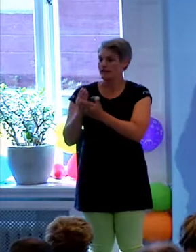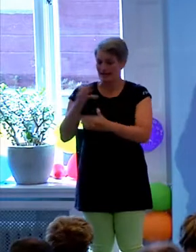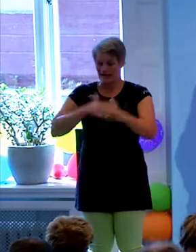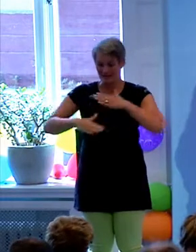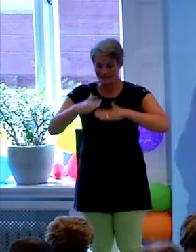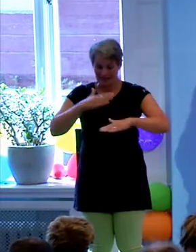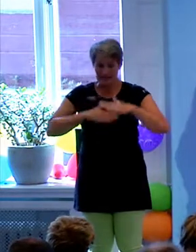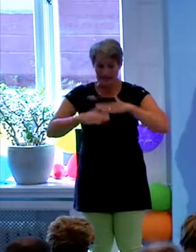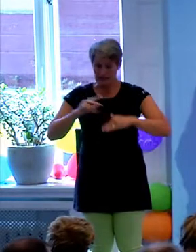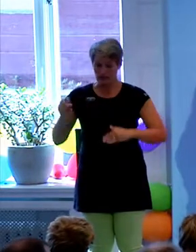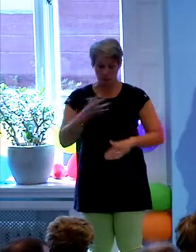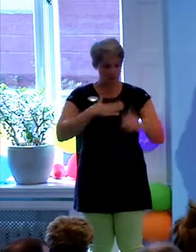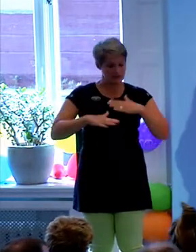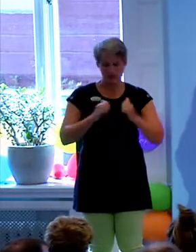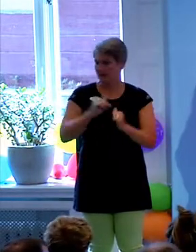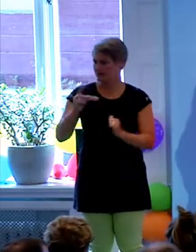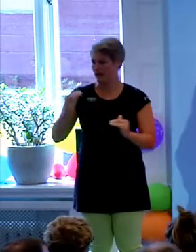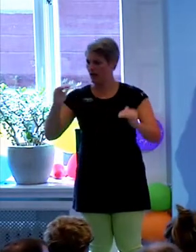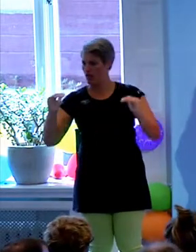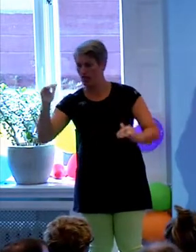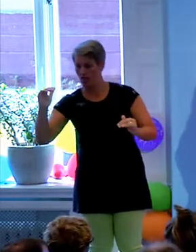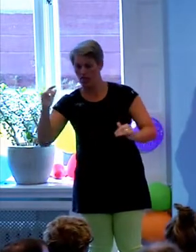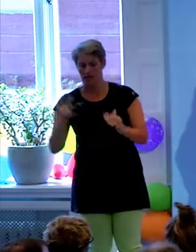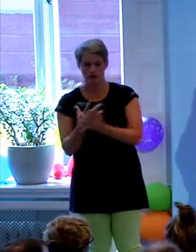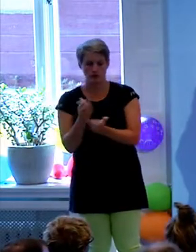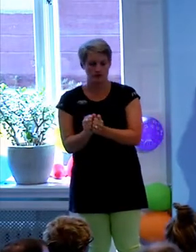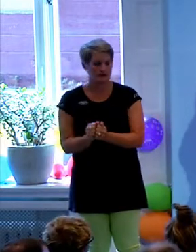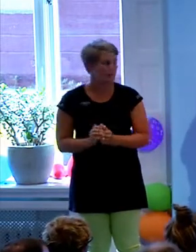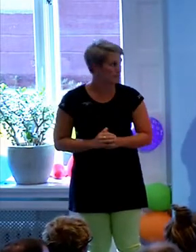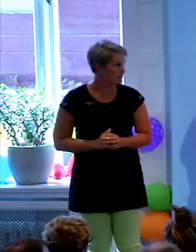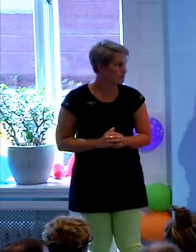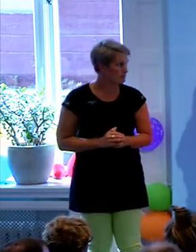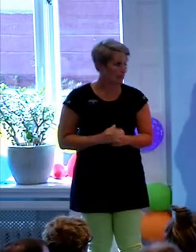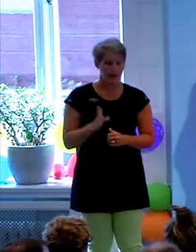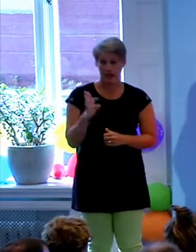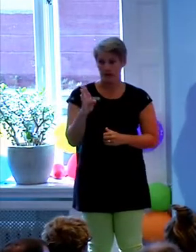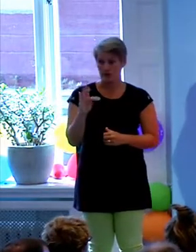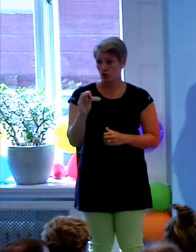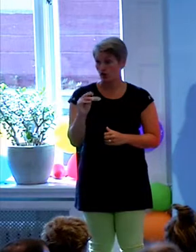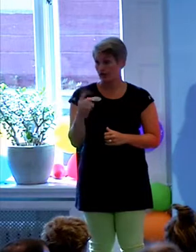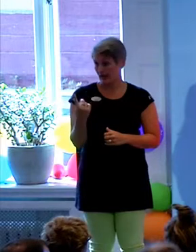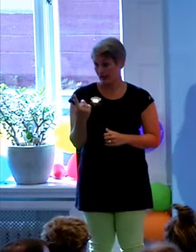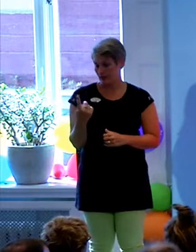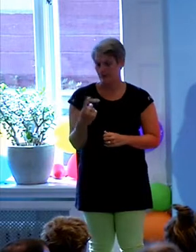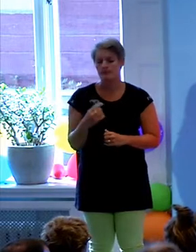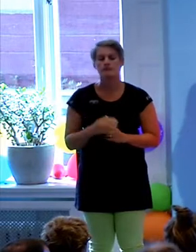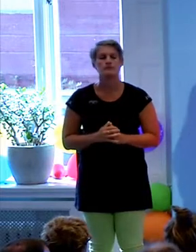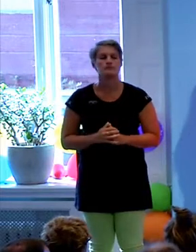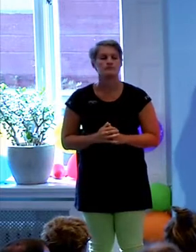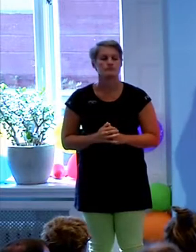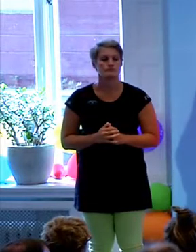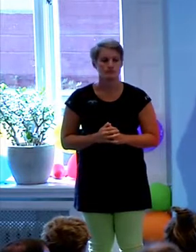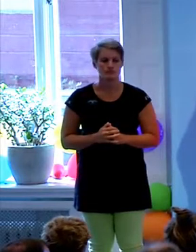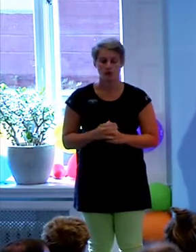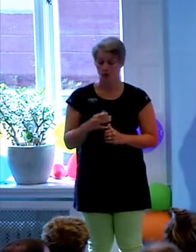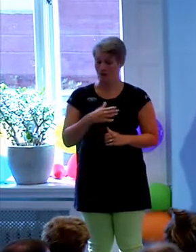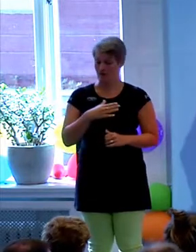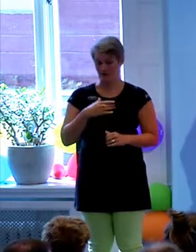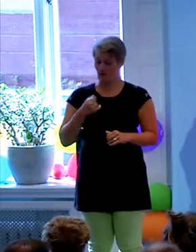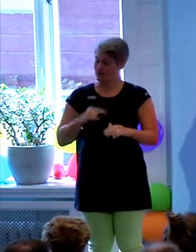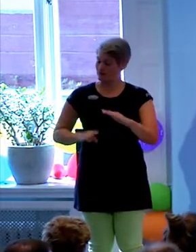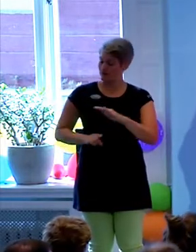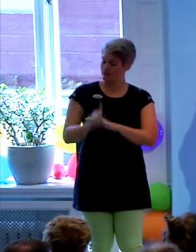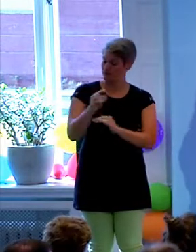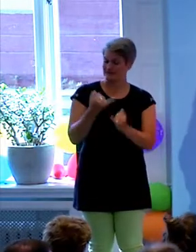men sen händer det någonting. Mm. Daniel Persson, hur har ni jobbat med den frågan? Nej, men vi har ju faktiskt, vi kan både säga så här, varit framgångsrika senast